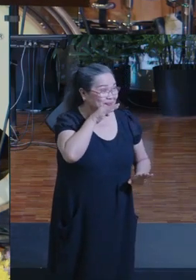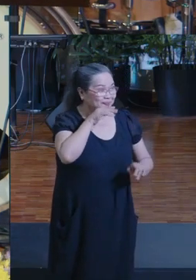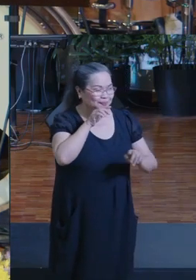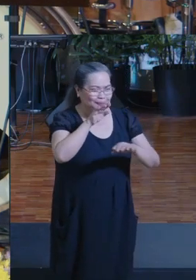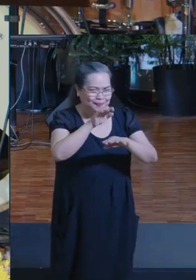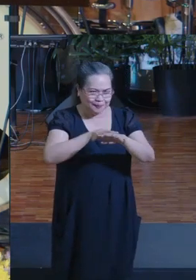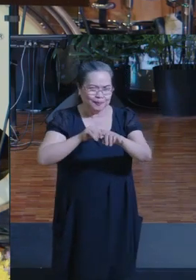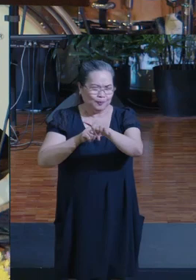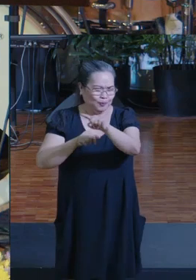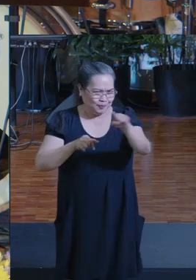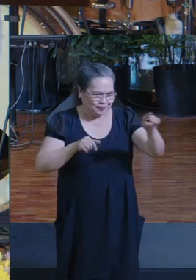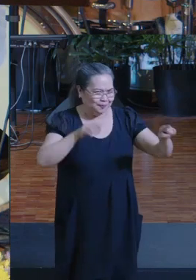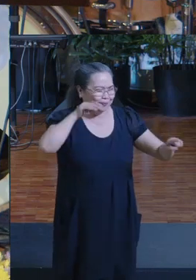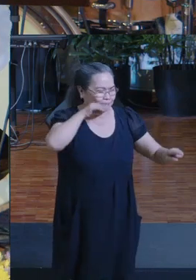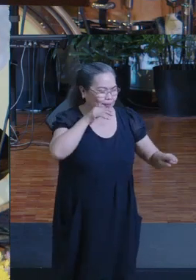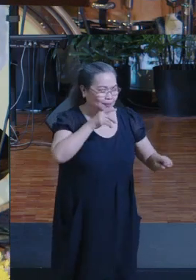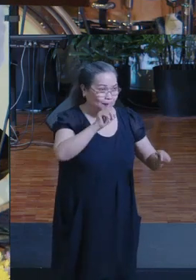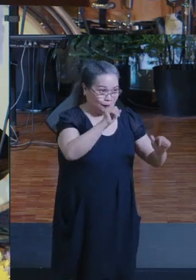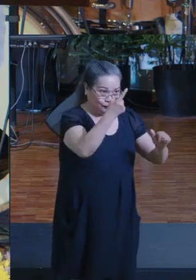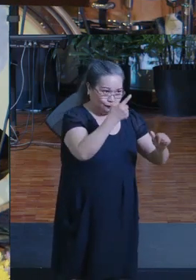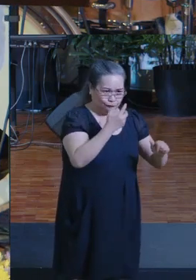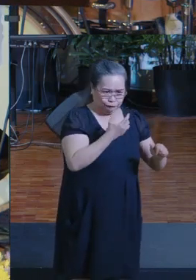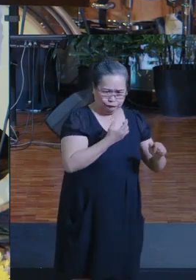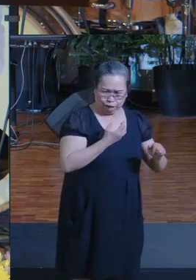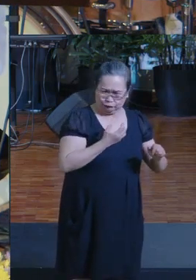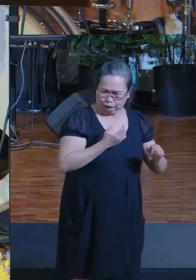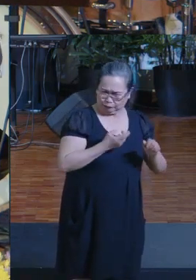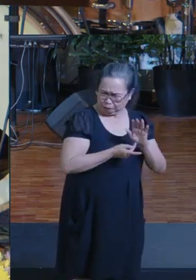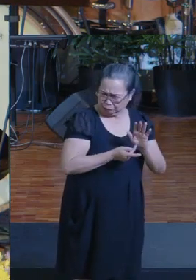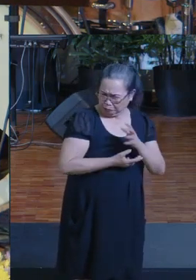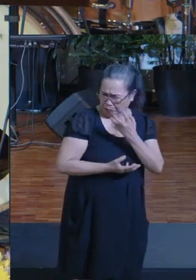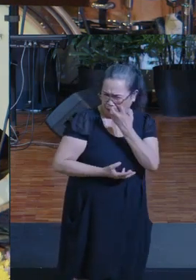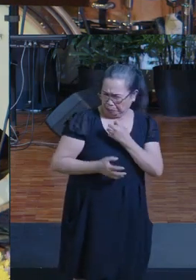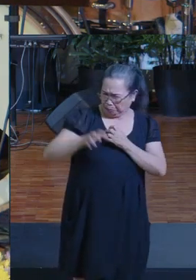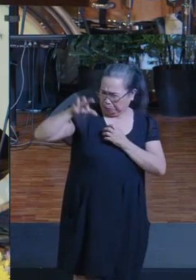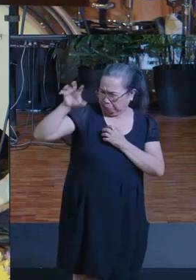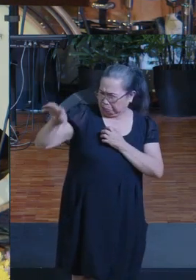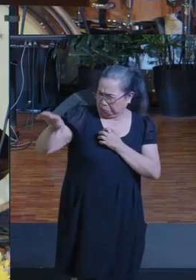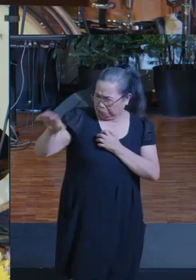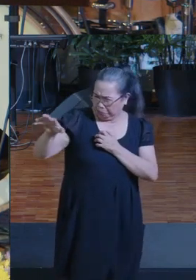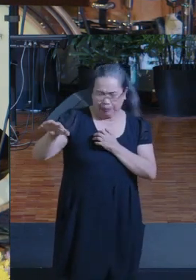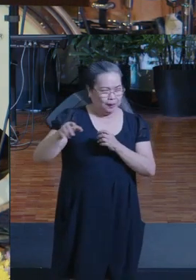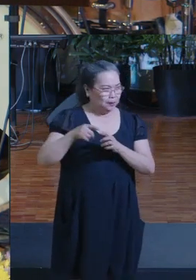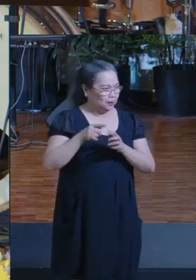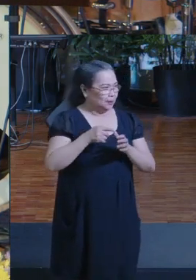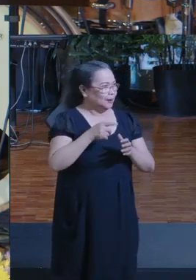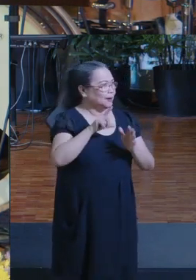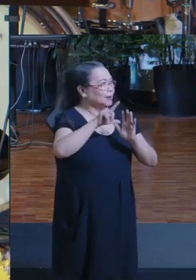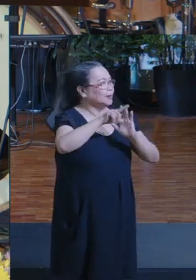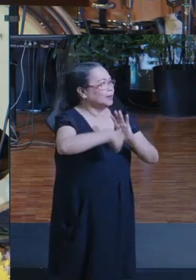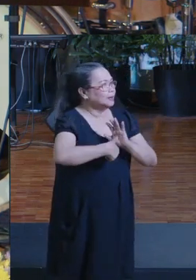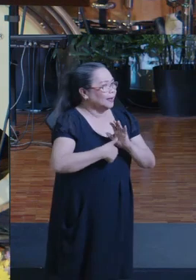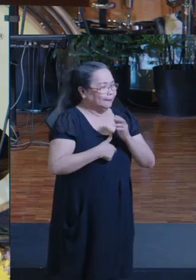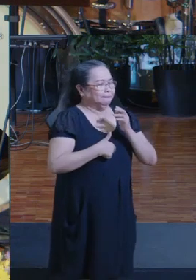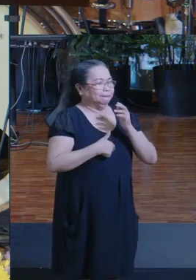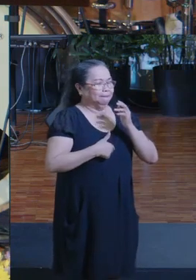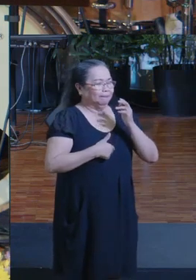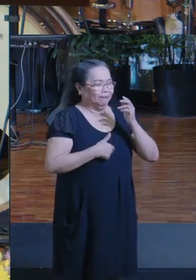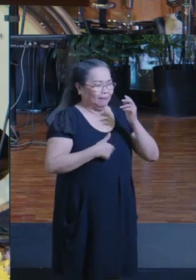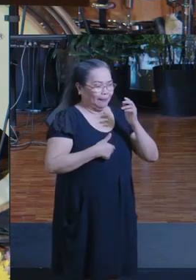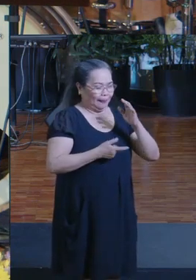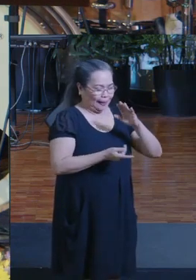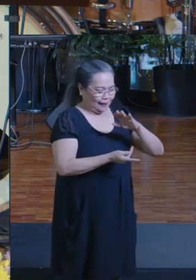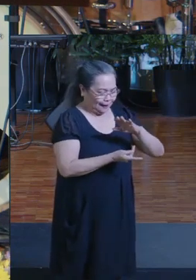niya. No? Nung una, galit na galit siya. You foolish Galatians. Pero medyo nahimasmasan ng konti siguro si